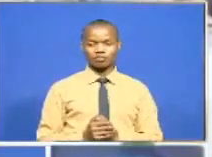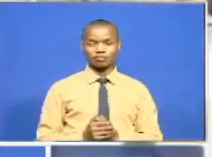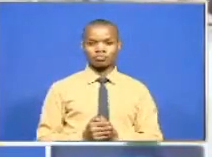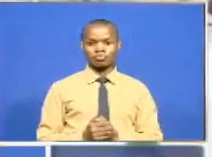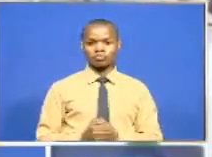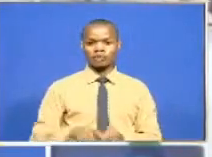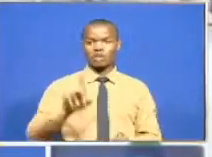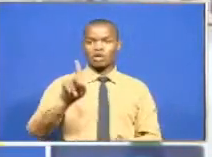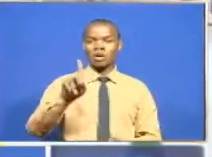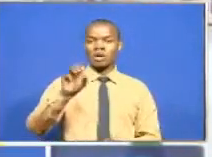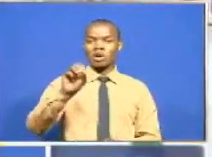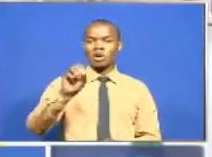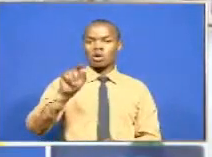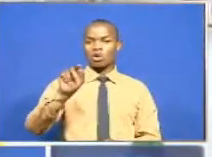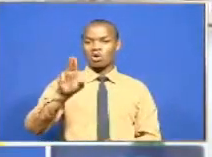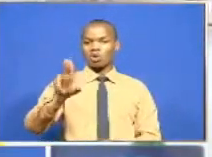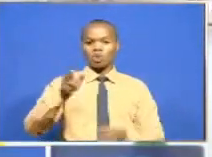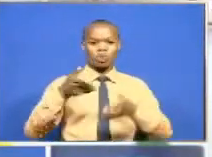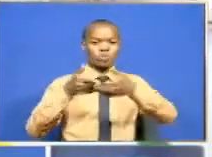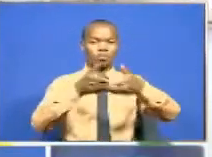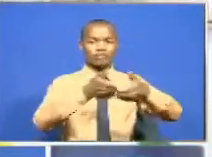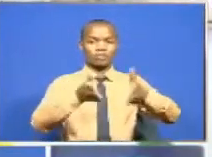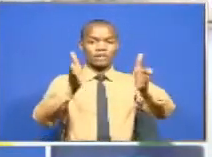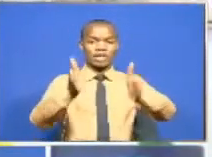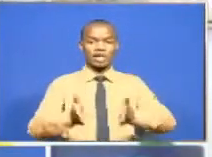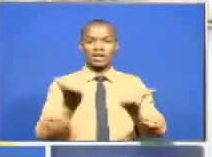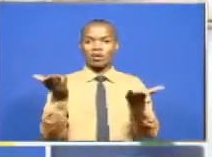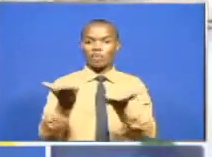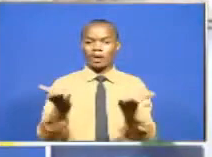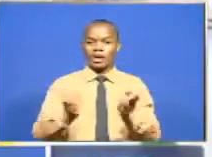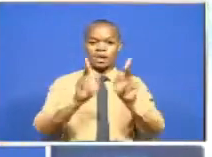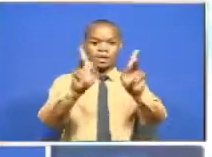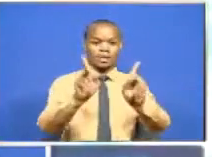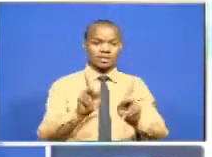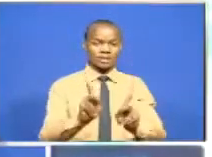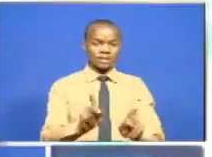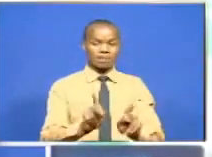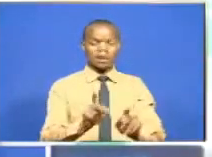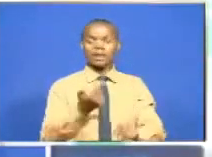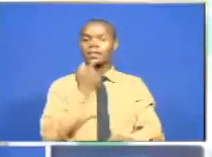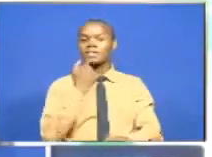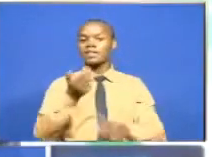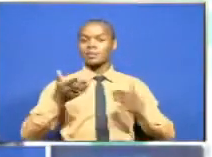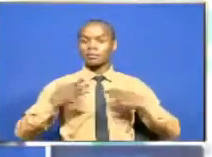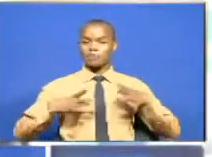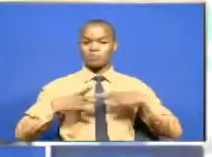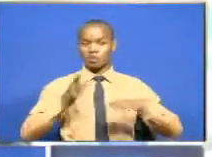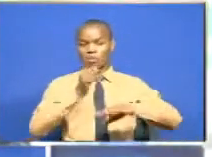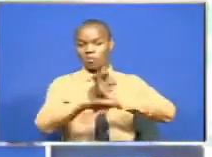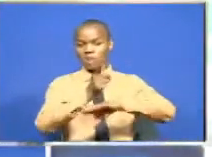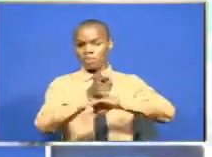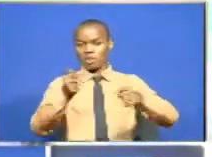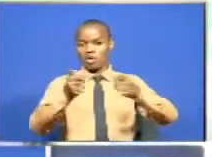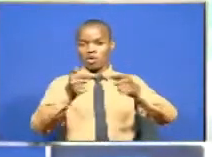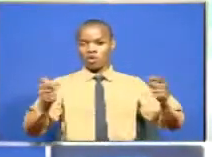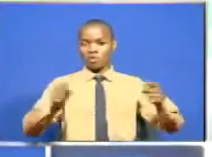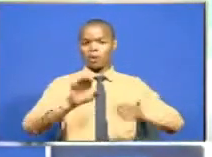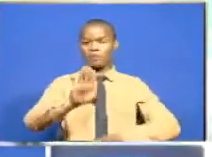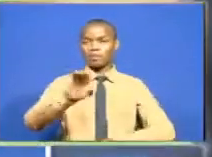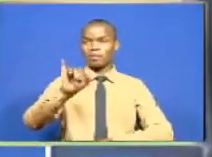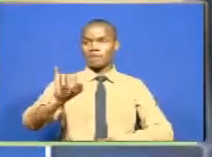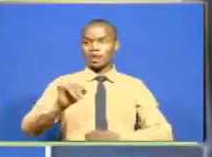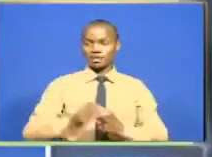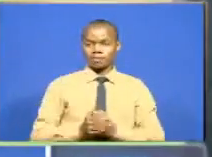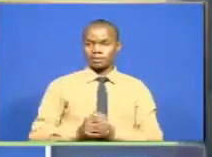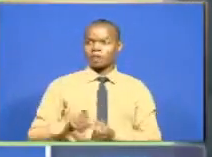Meanwhile, KOTU Secretary General Francis Atwoli was in Kisumu, where he hit out at those opposing the BBI report. Atwoli faulted former